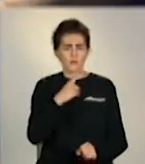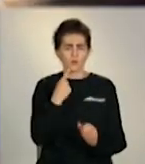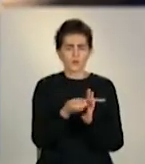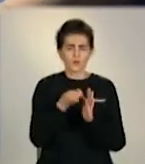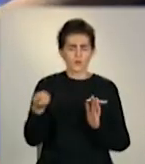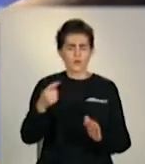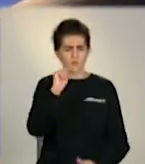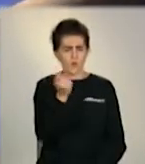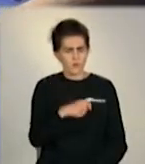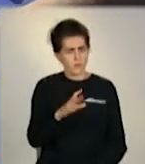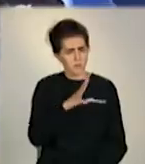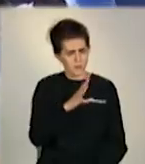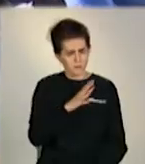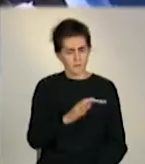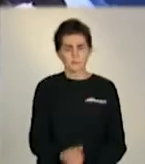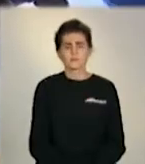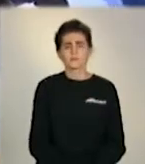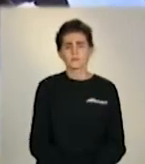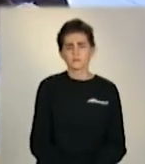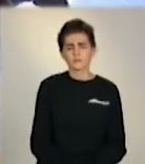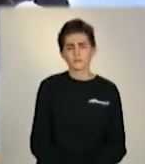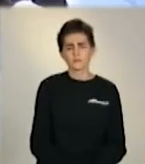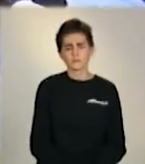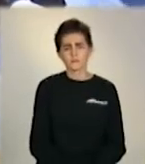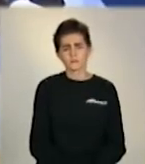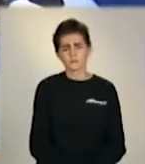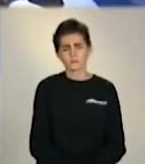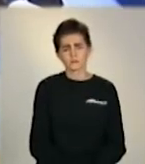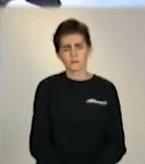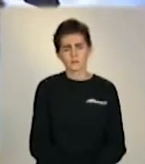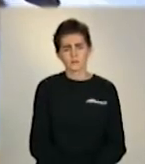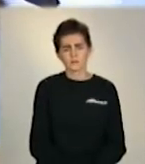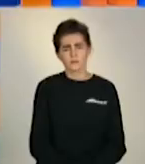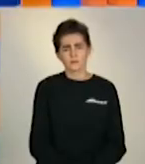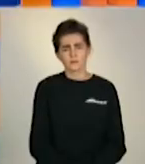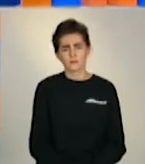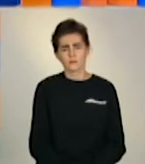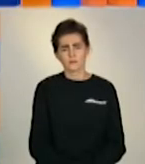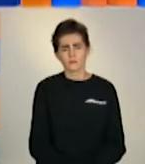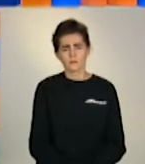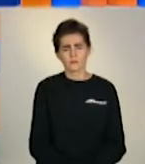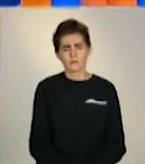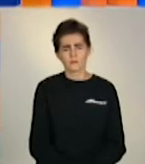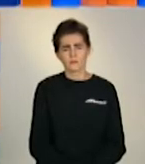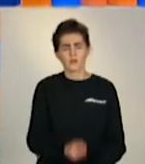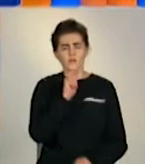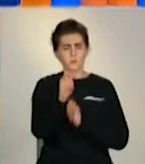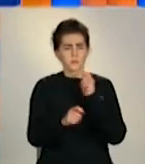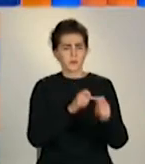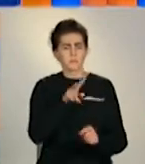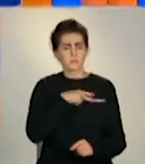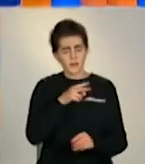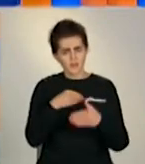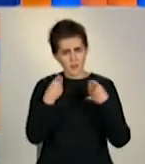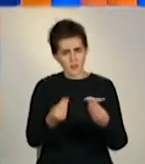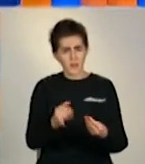кровопролитні бої. Олексій Куделя, Максим Запорожець, телеканал «Донбас». Вручили подарунки та